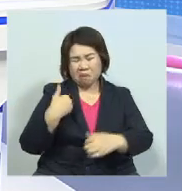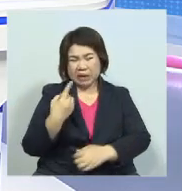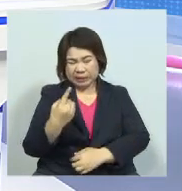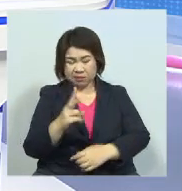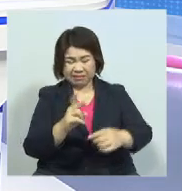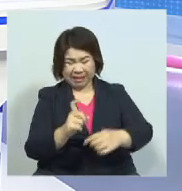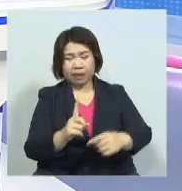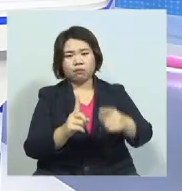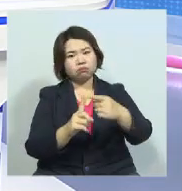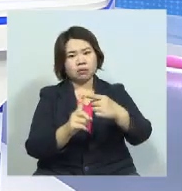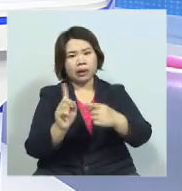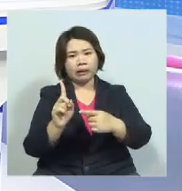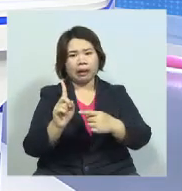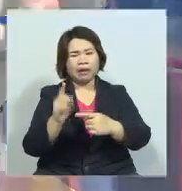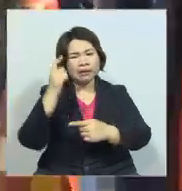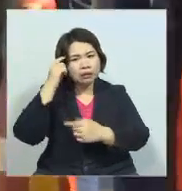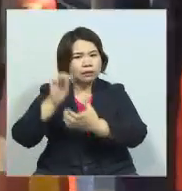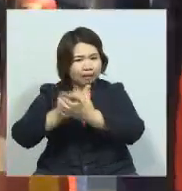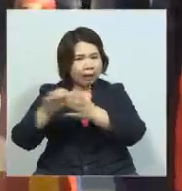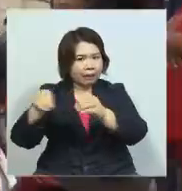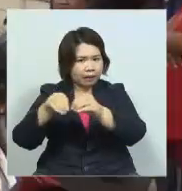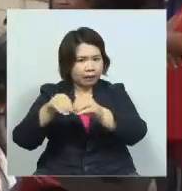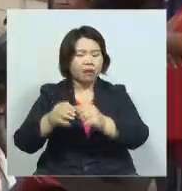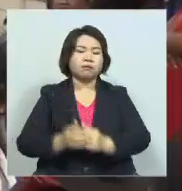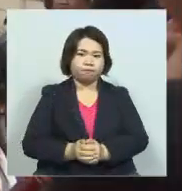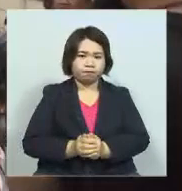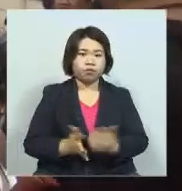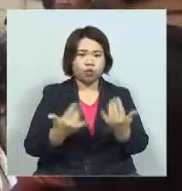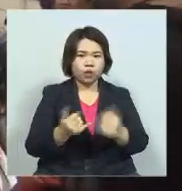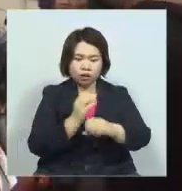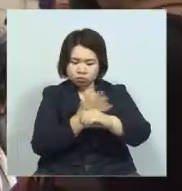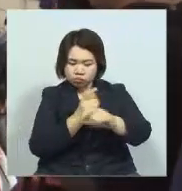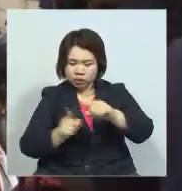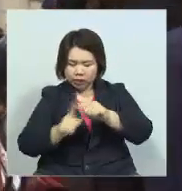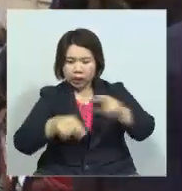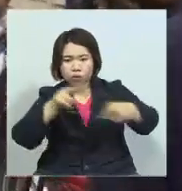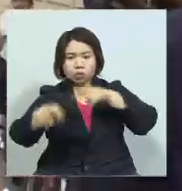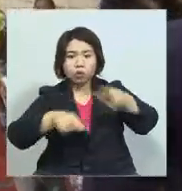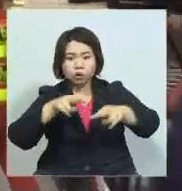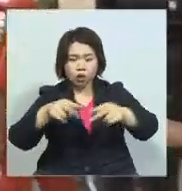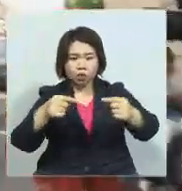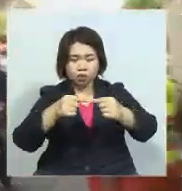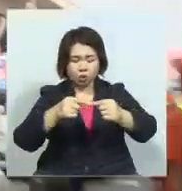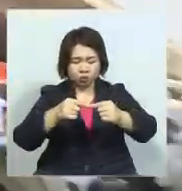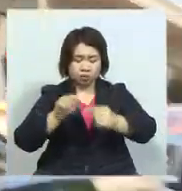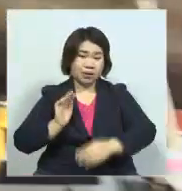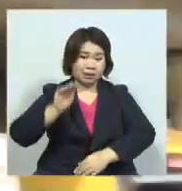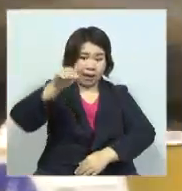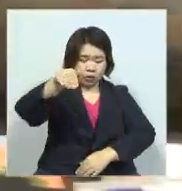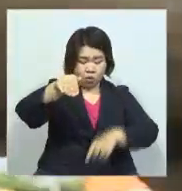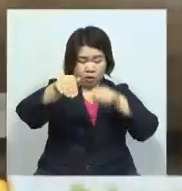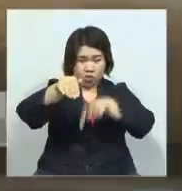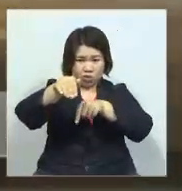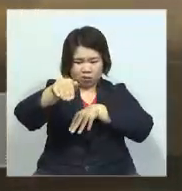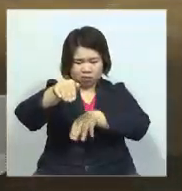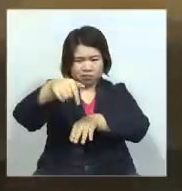ที่ได้รับแจ้งเหตุค่ะเจ้าหน้าที่กู้ภัยก็ลงพื้นที่ไปแล้วก็ไปกันพื้นที่ริมถนนใต้ทางด่วนสีรัฐขาเข้าใกล้กับวั